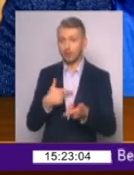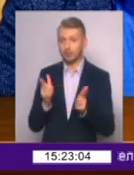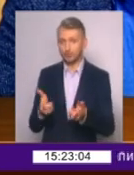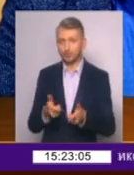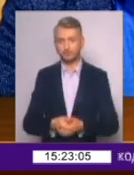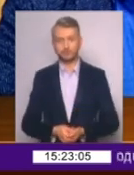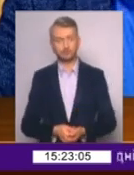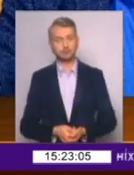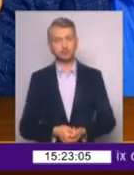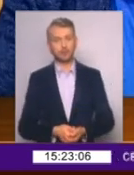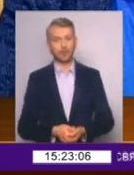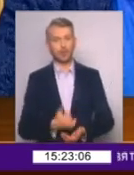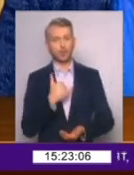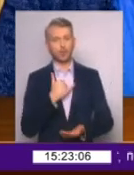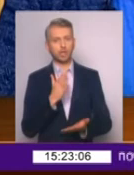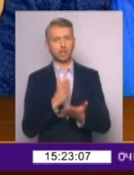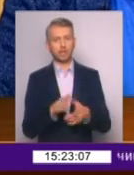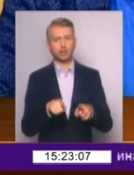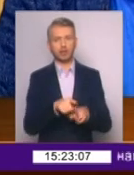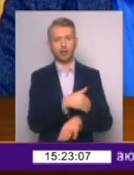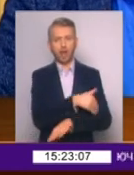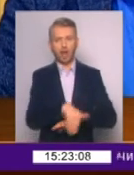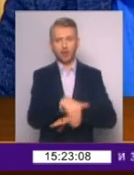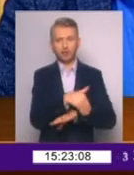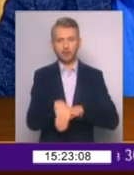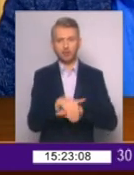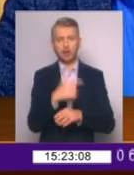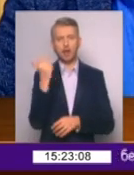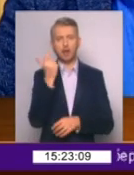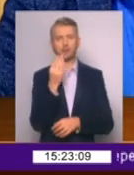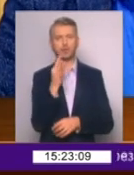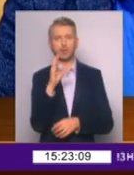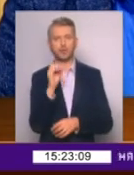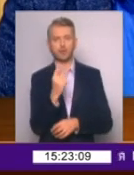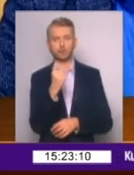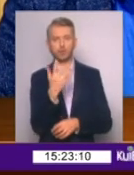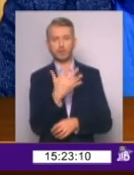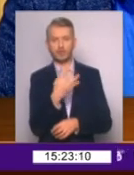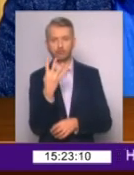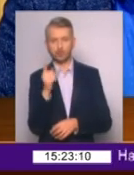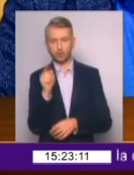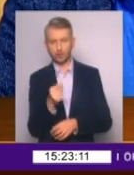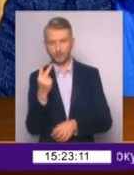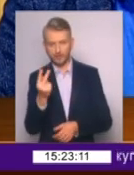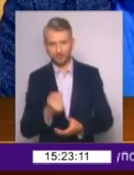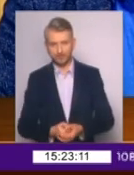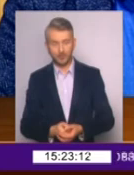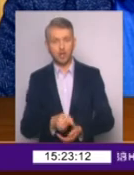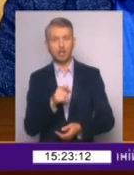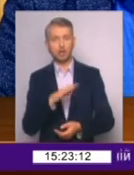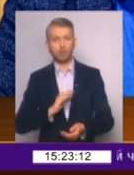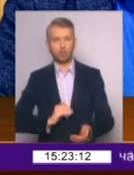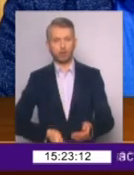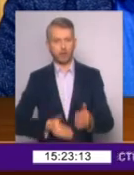нас є так, адреса така, Харківське шосе 154/2. Так. Там був